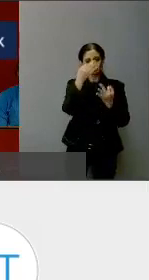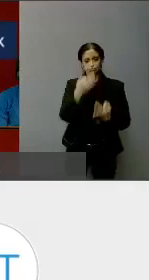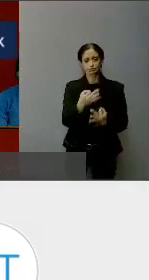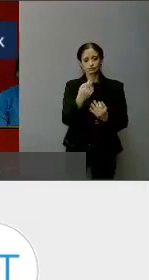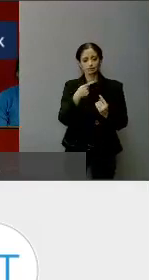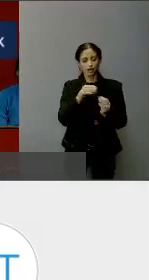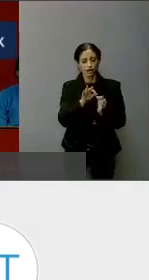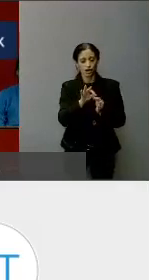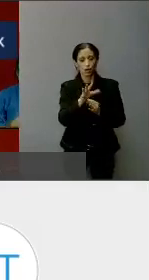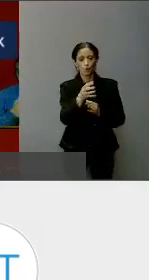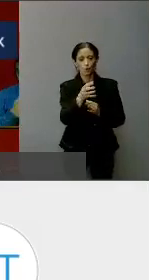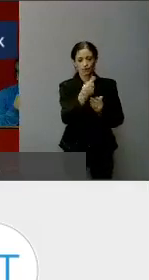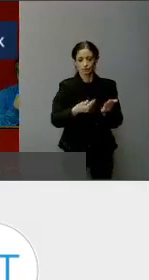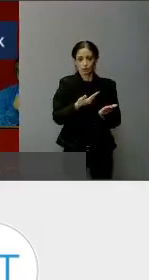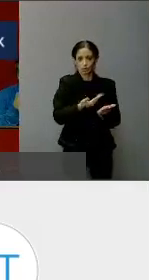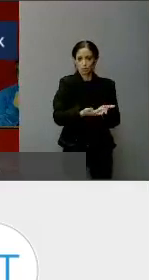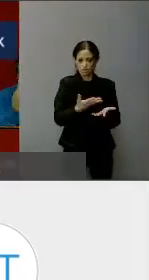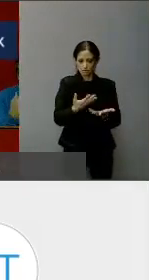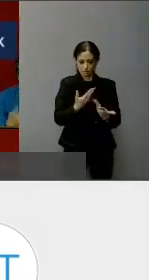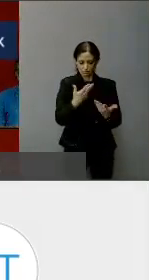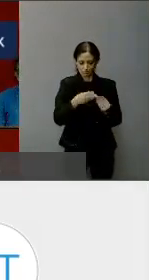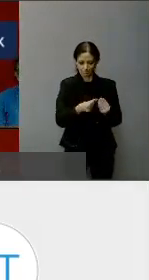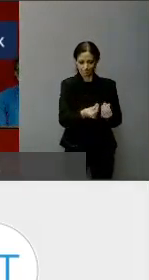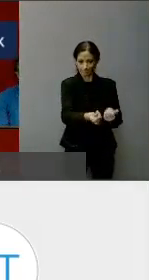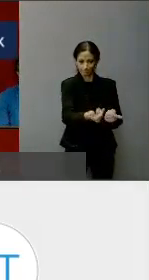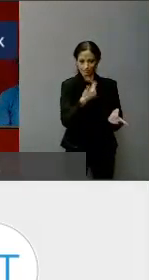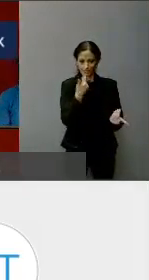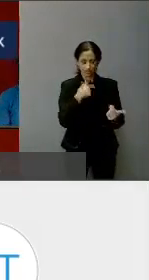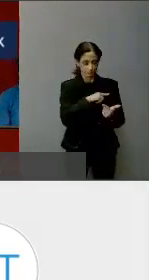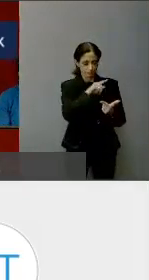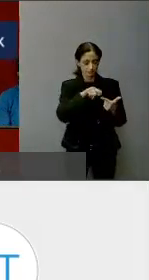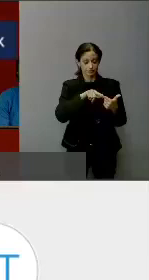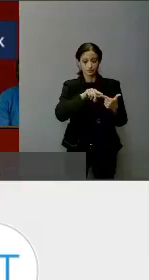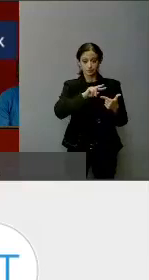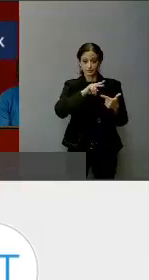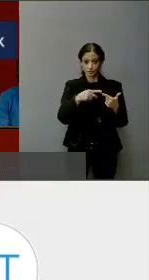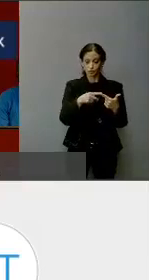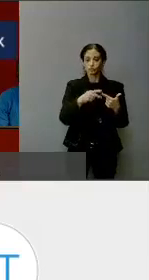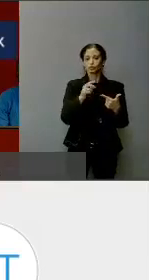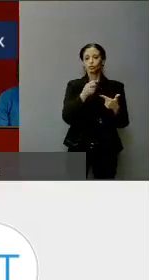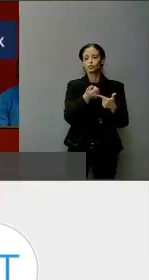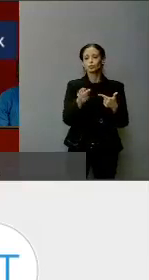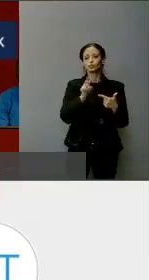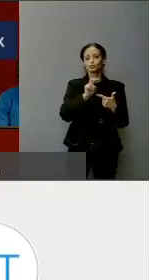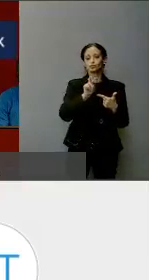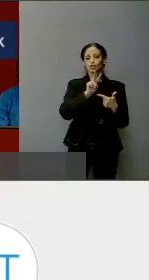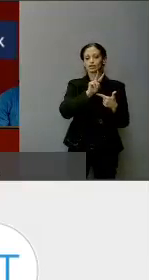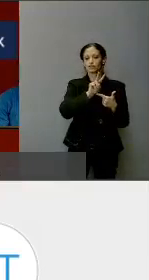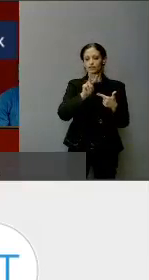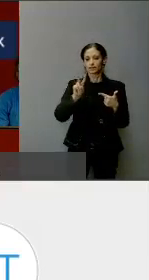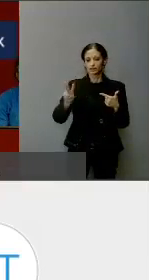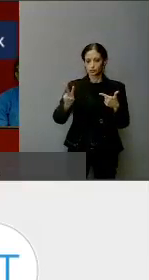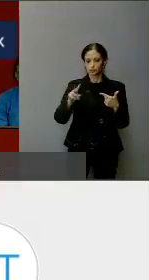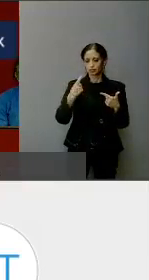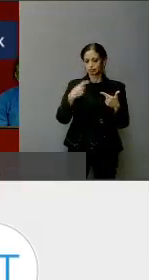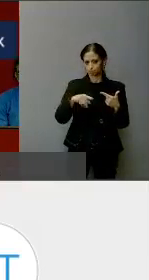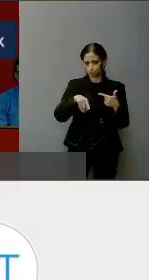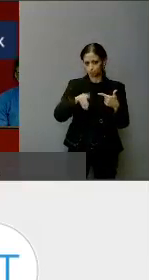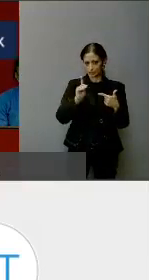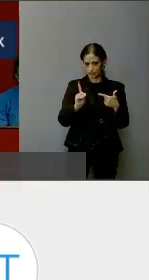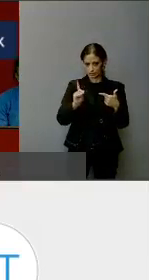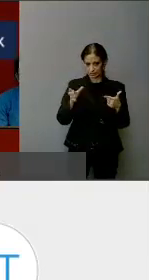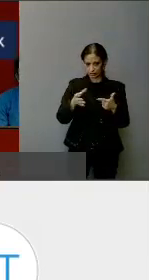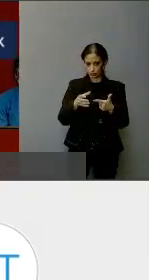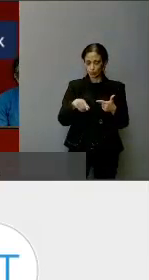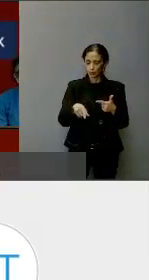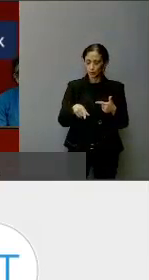della presente proposta il secondo è il numero 222 sempre del partito democratico